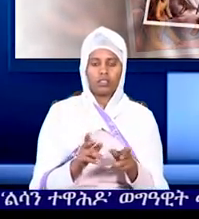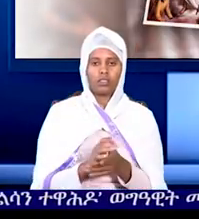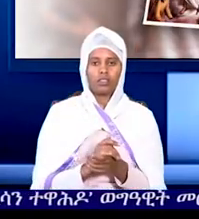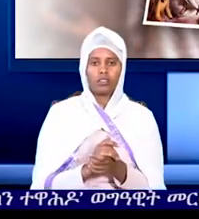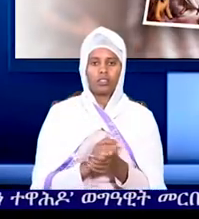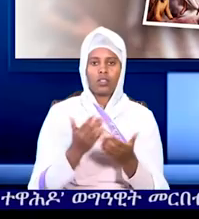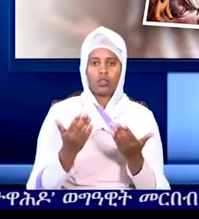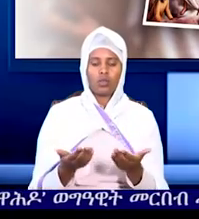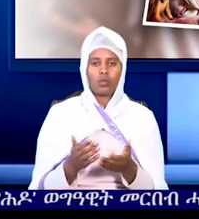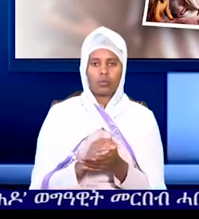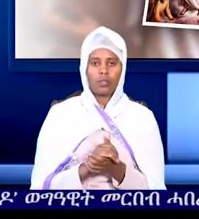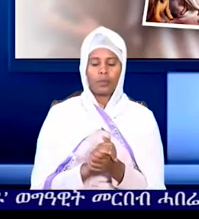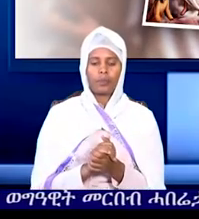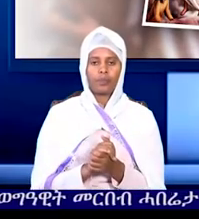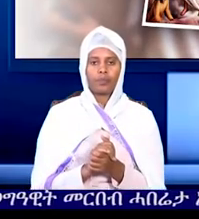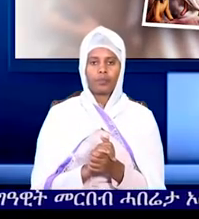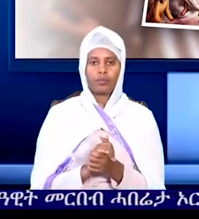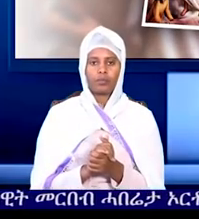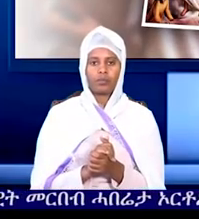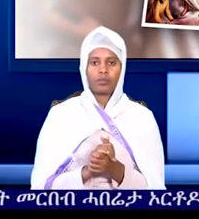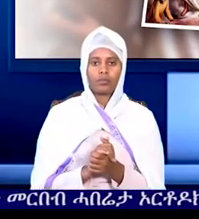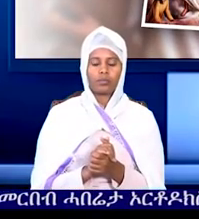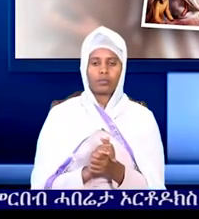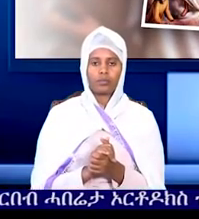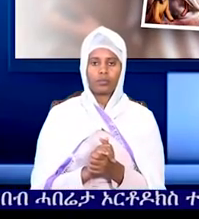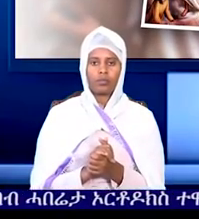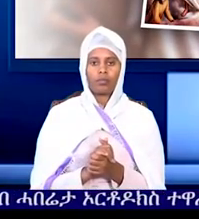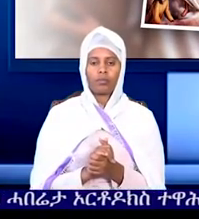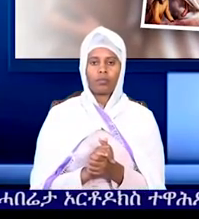ابزي علاتزي انه لومي